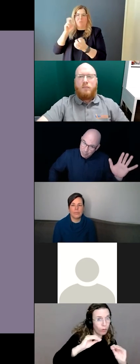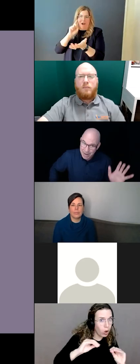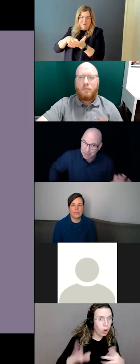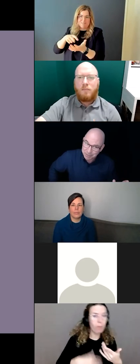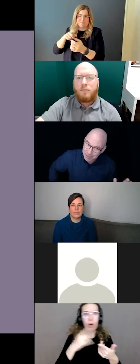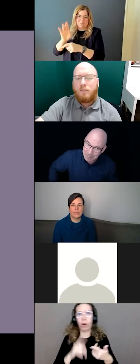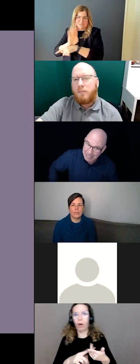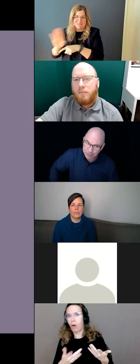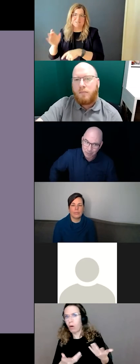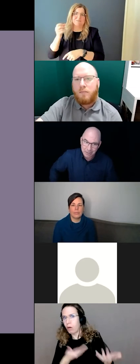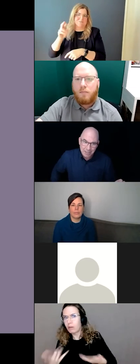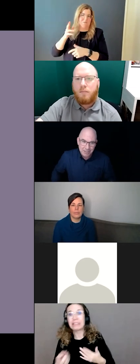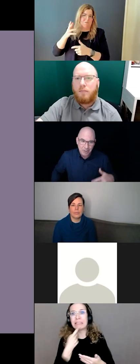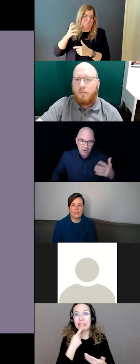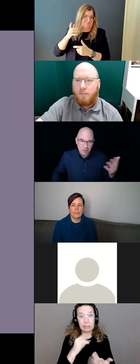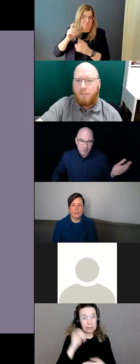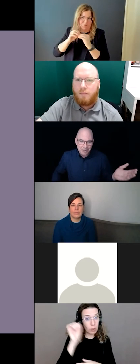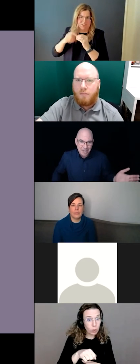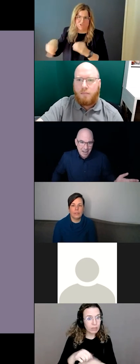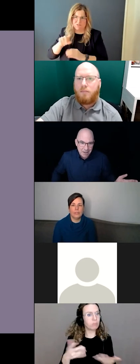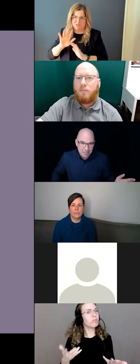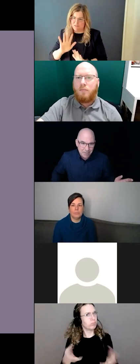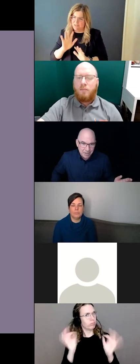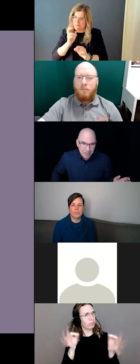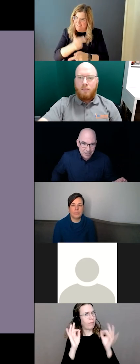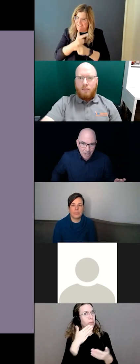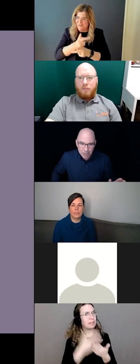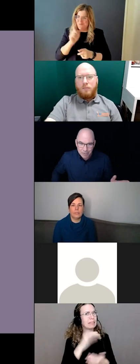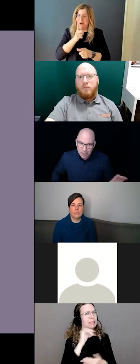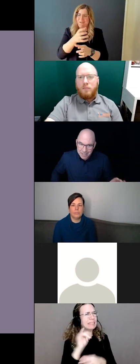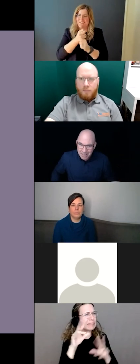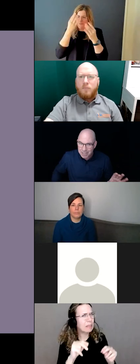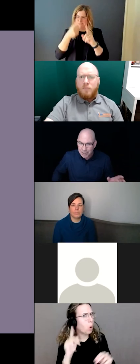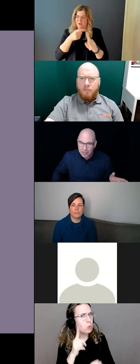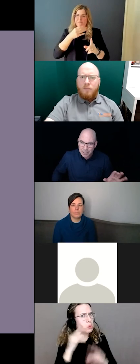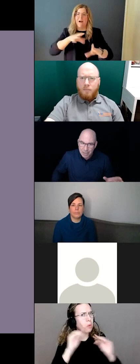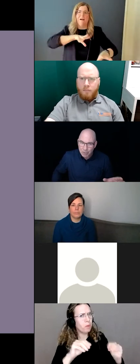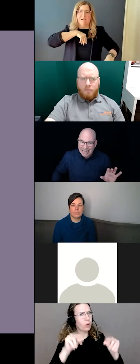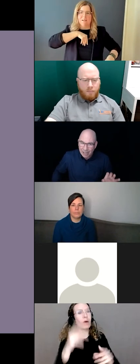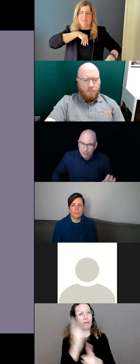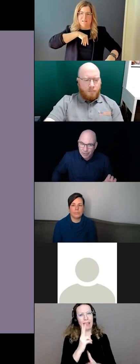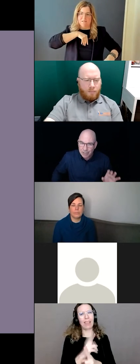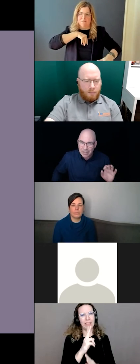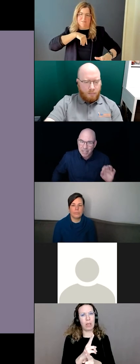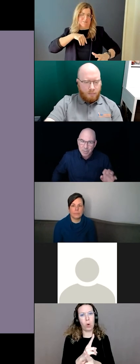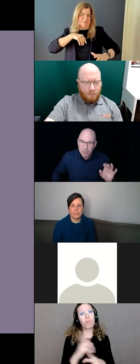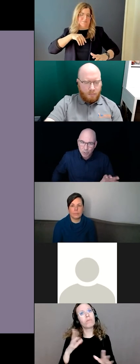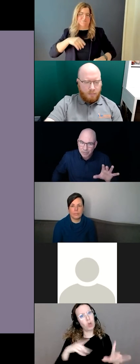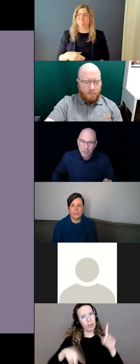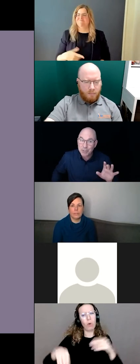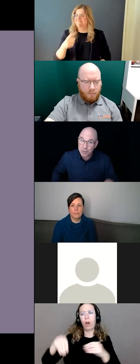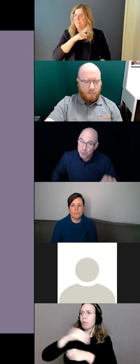Si oui, oui, très bien, mais sinon, fais attention. Il y a beaucoup d'organisations avec lesquelles on